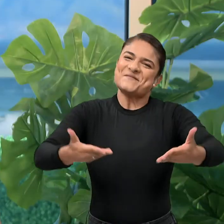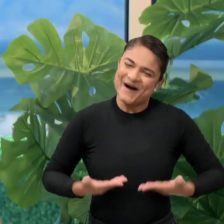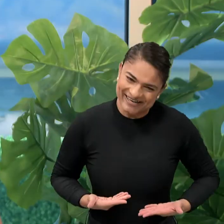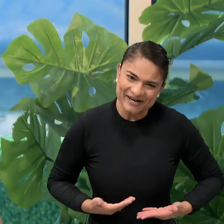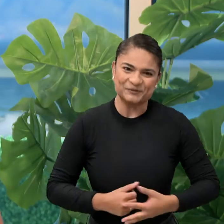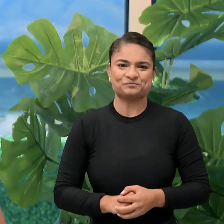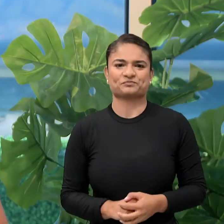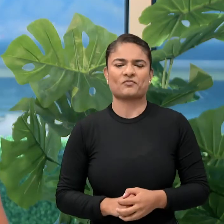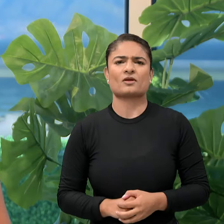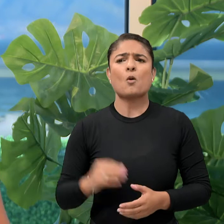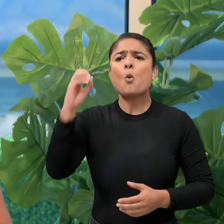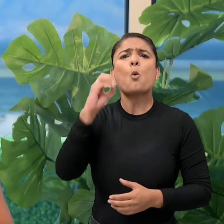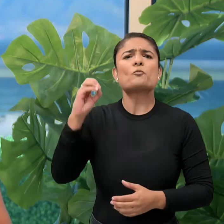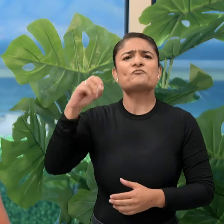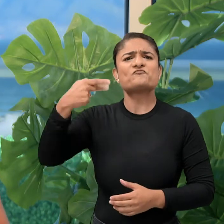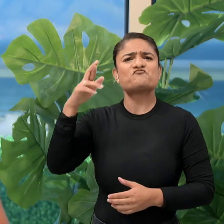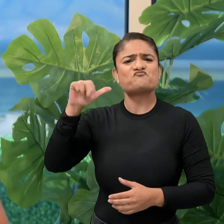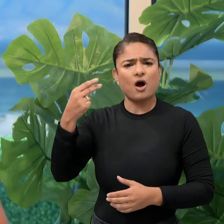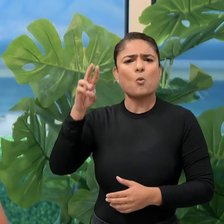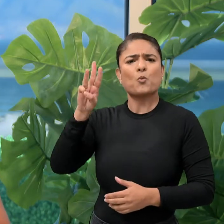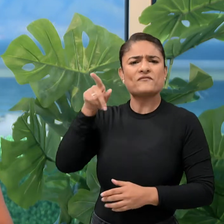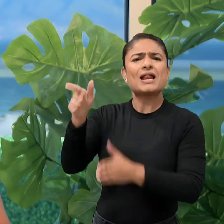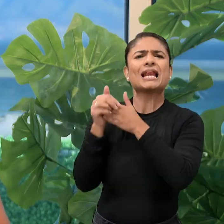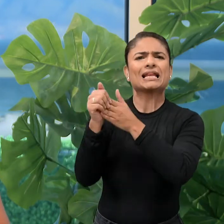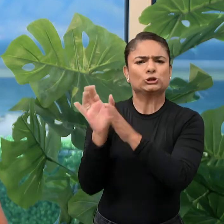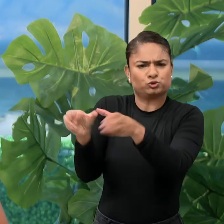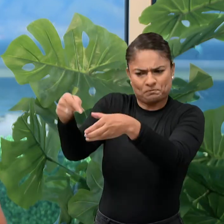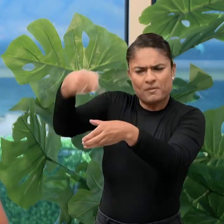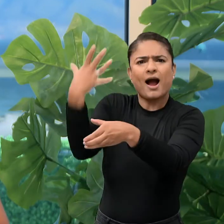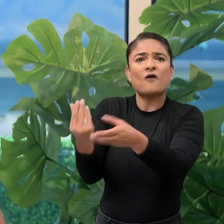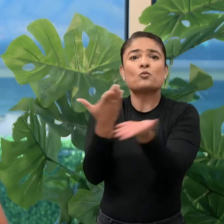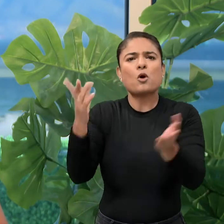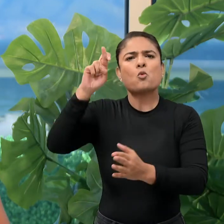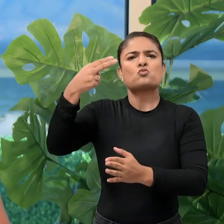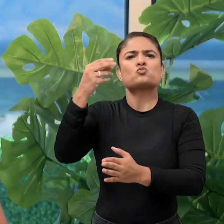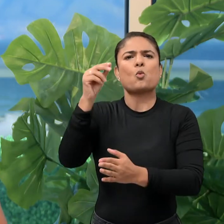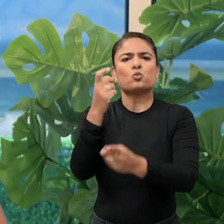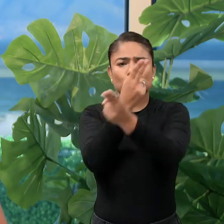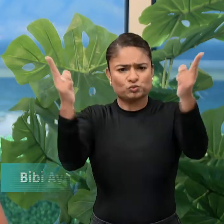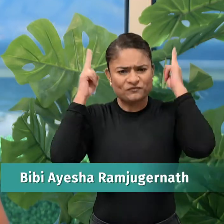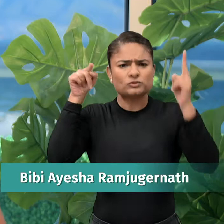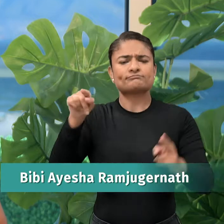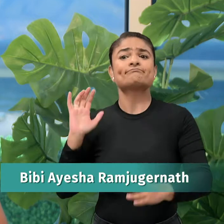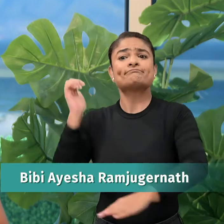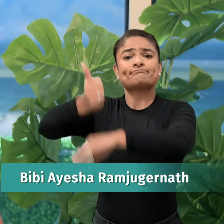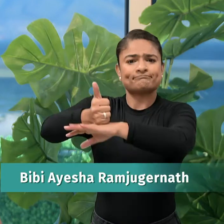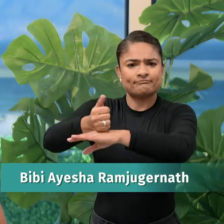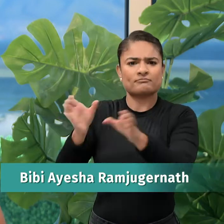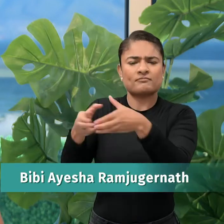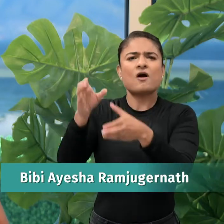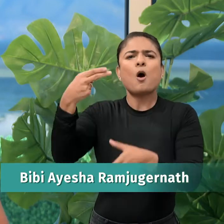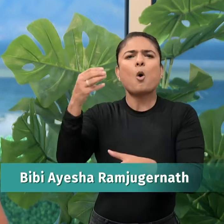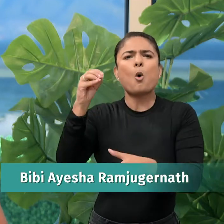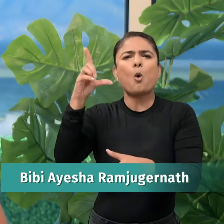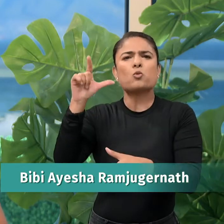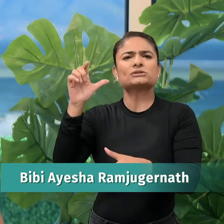Welcome back. An Oprah Winfrey Leadership Academy for Girls alumni, a graduate from Rhodes University, and the founder of